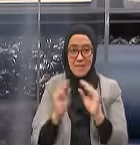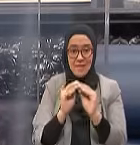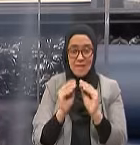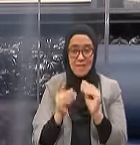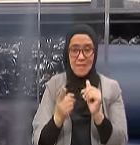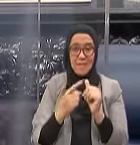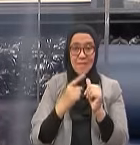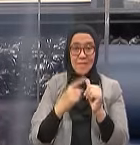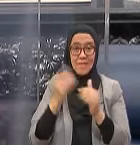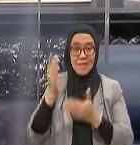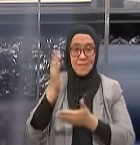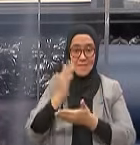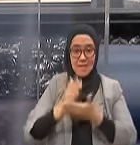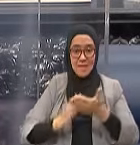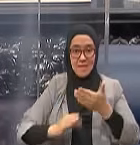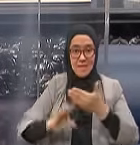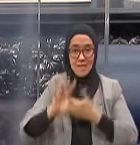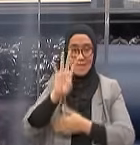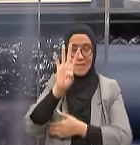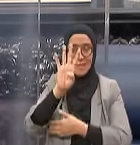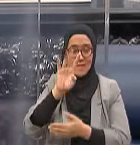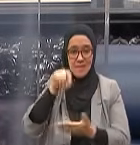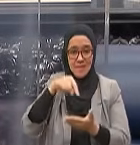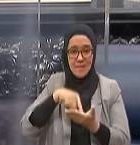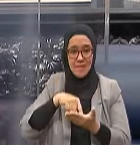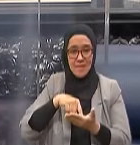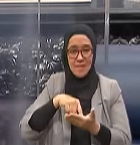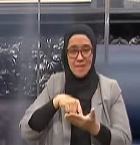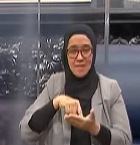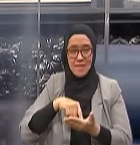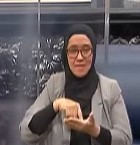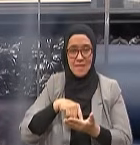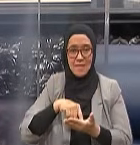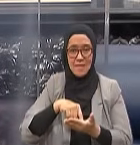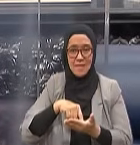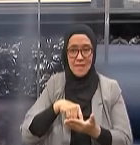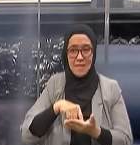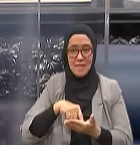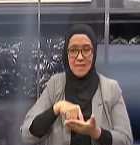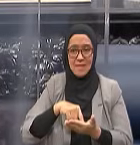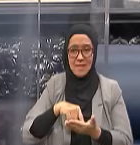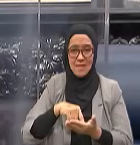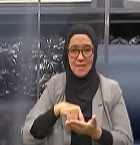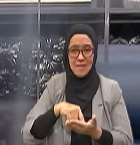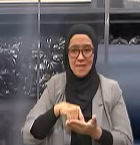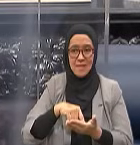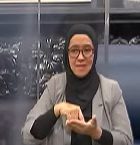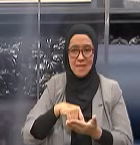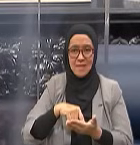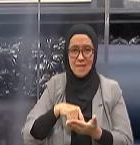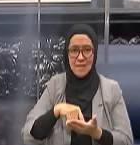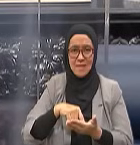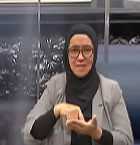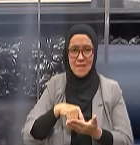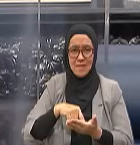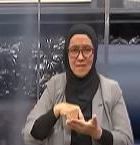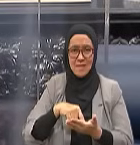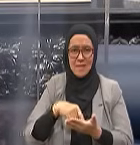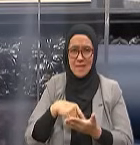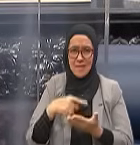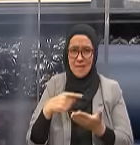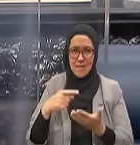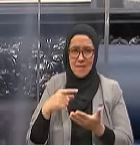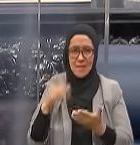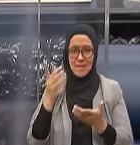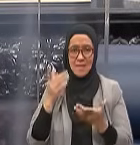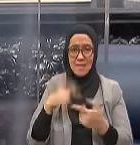keempat ini yaitu tahap-tahapan menkeu plus some